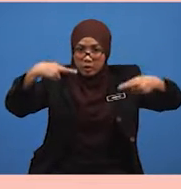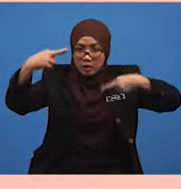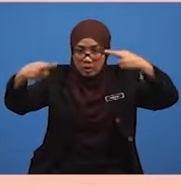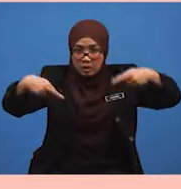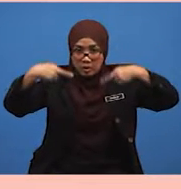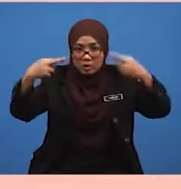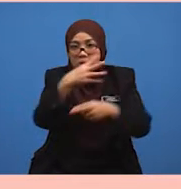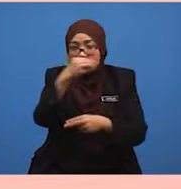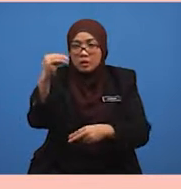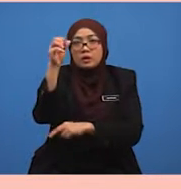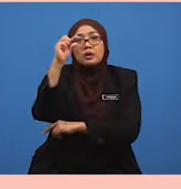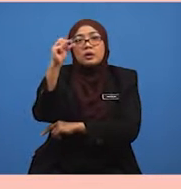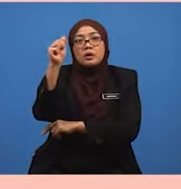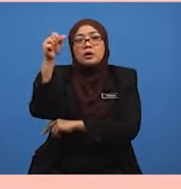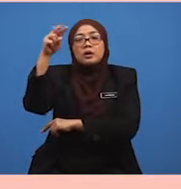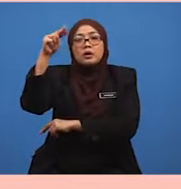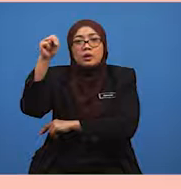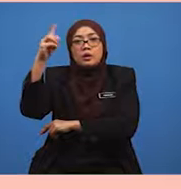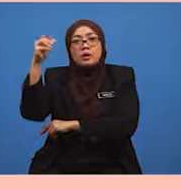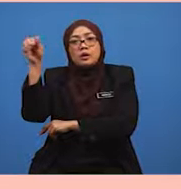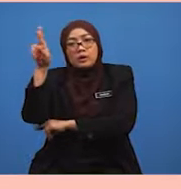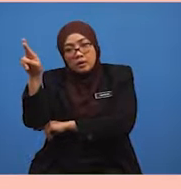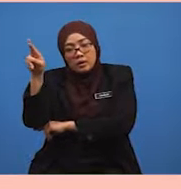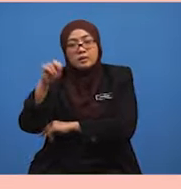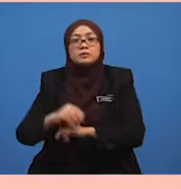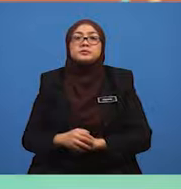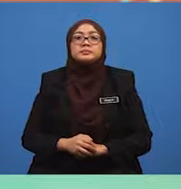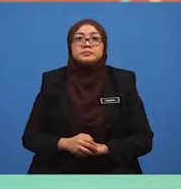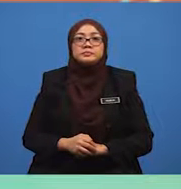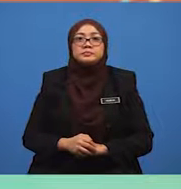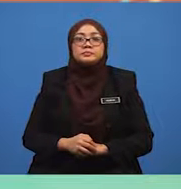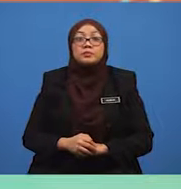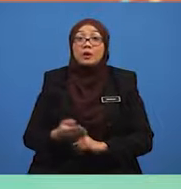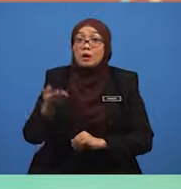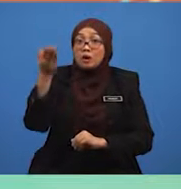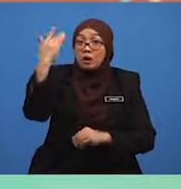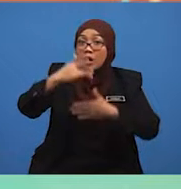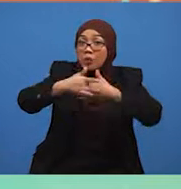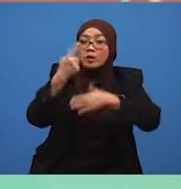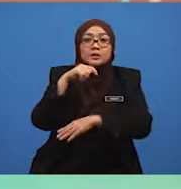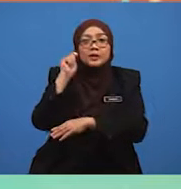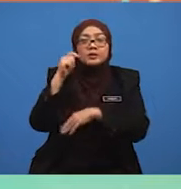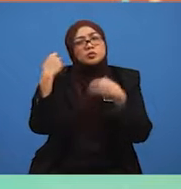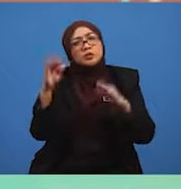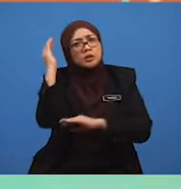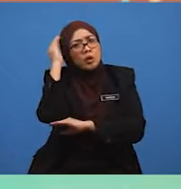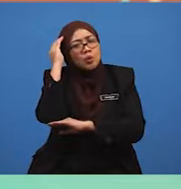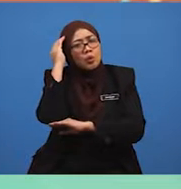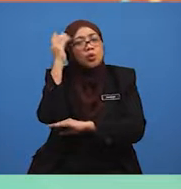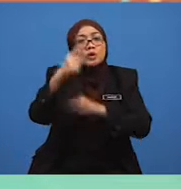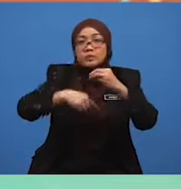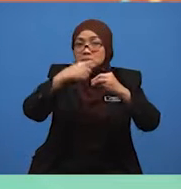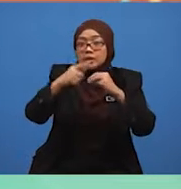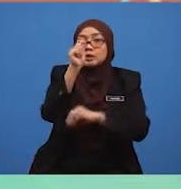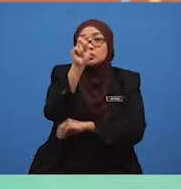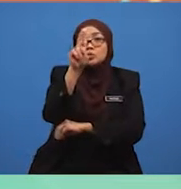Di segmen pertama, cikgu sudah menerangkan tentang tuas. Ini bermaksud kita cuma ada 6